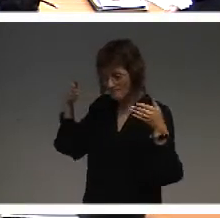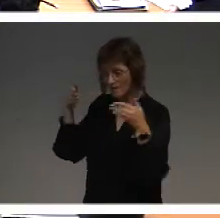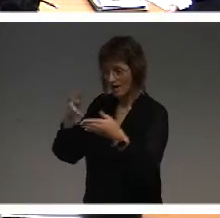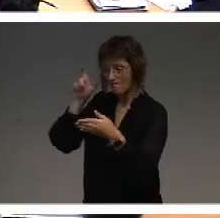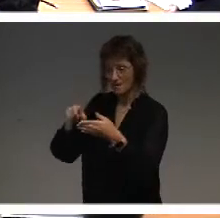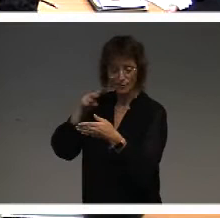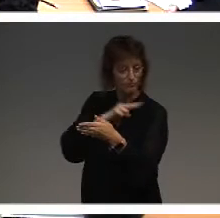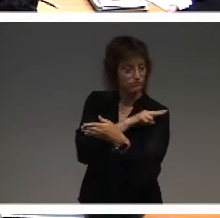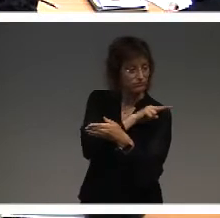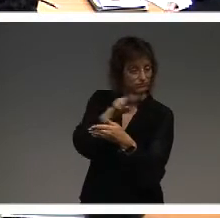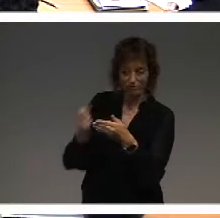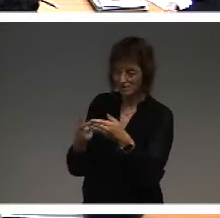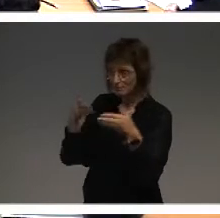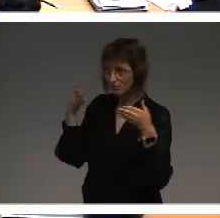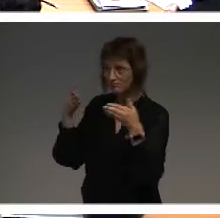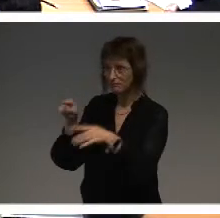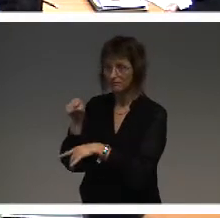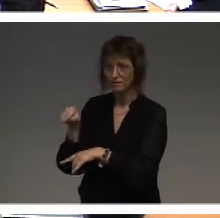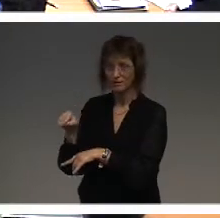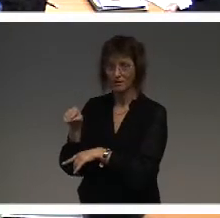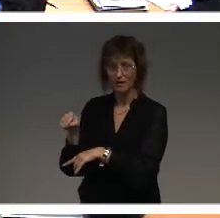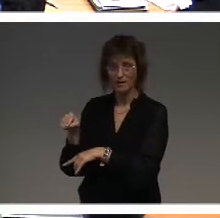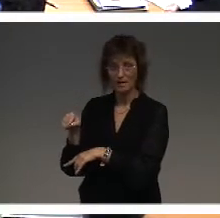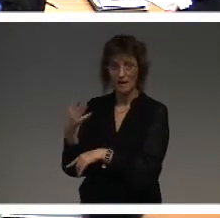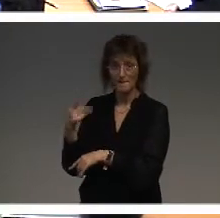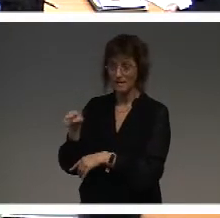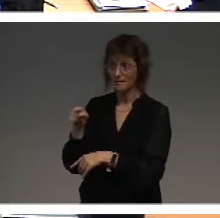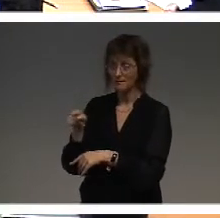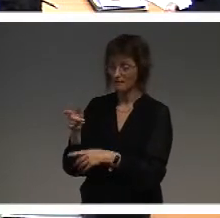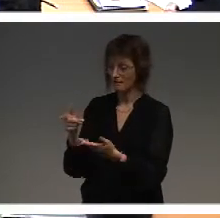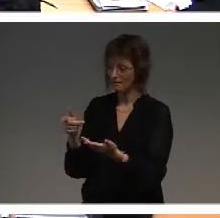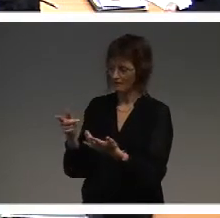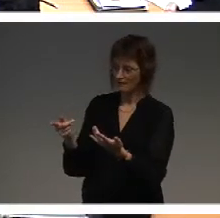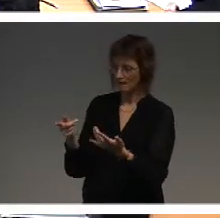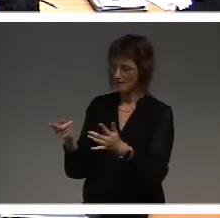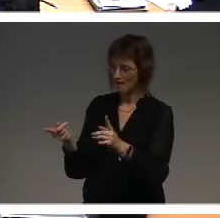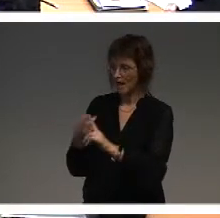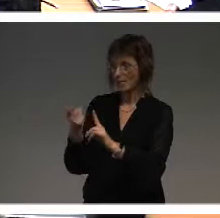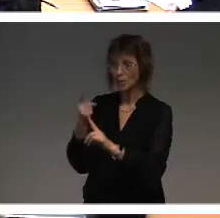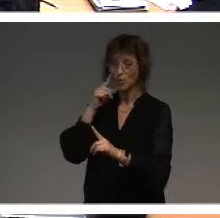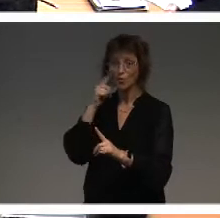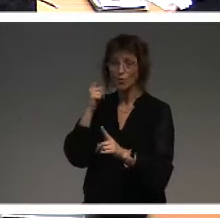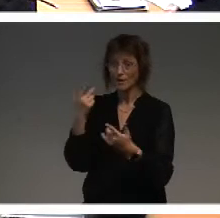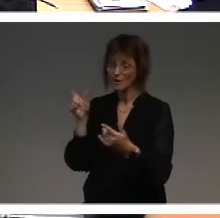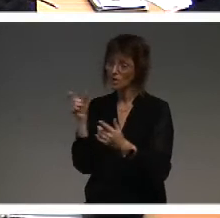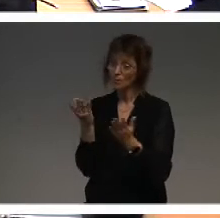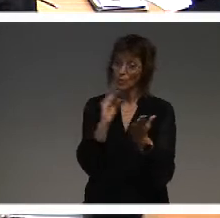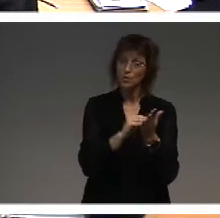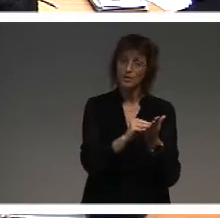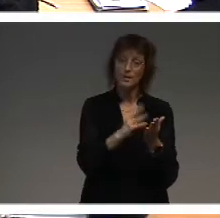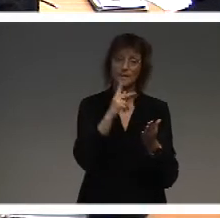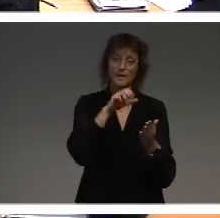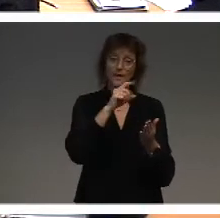moment. Alors que ça figure notamment dans dans le PST3 et